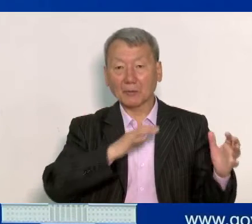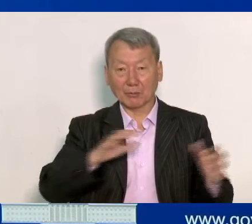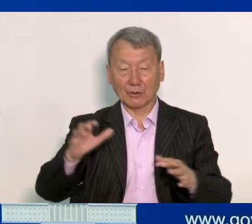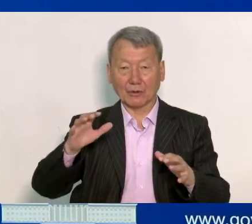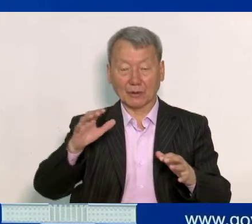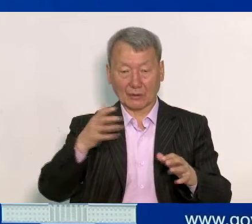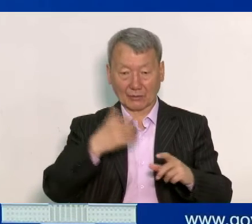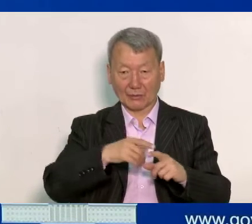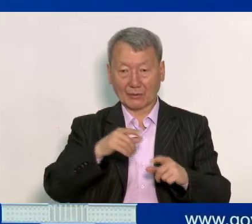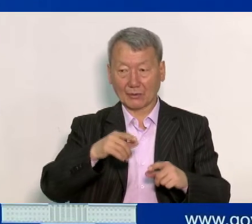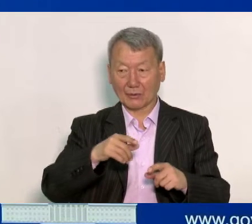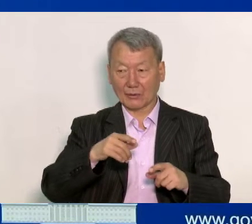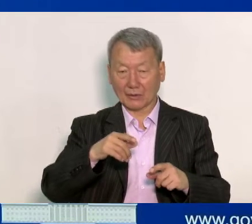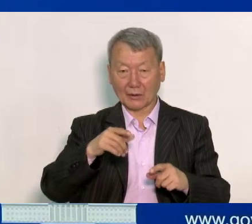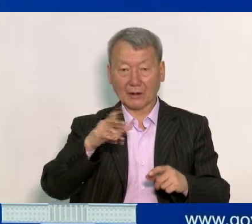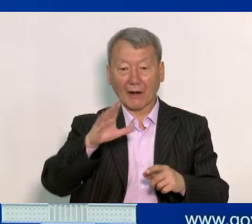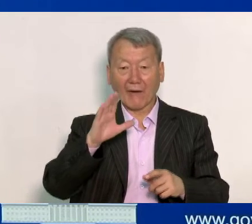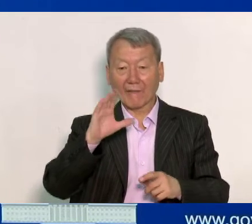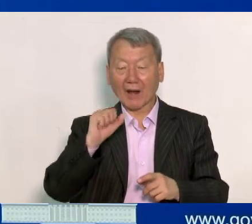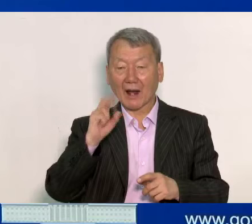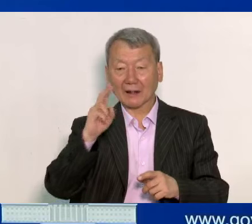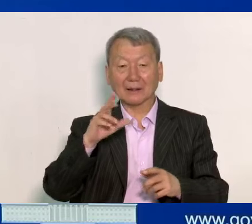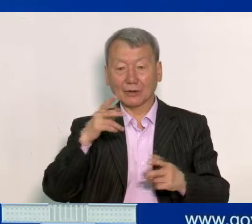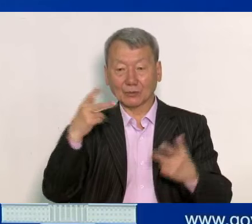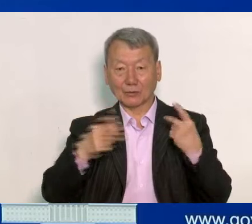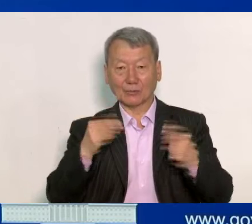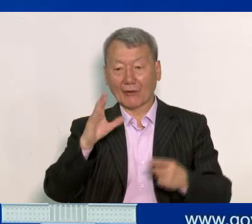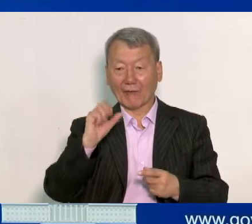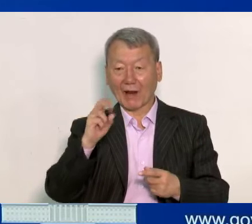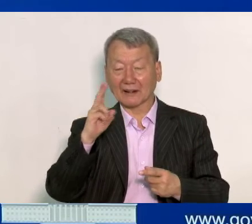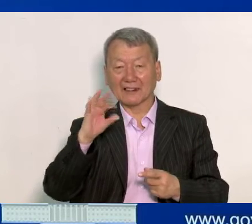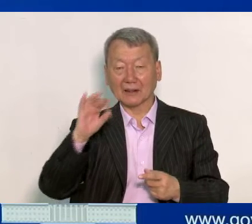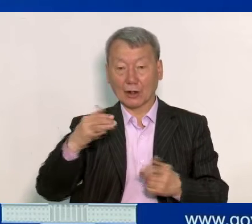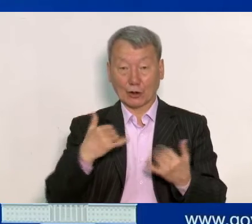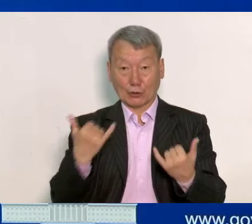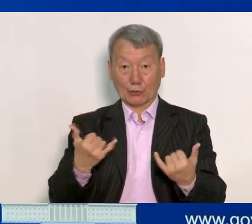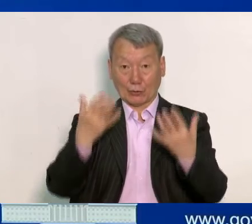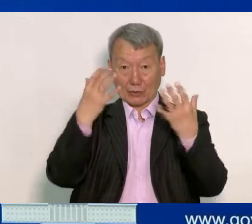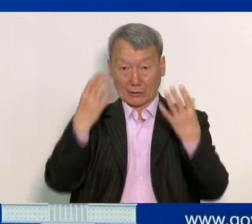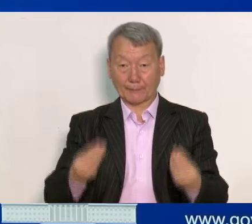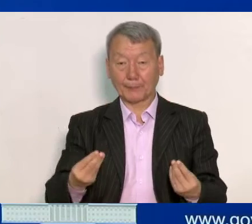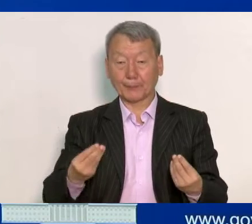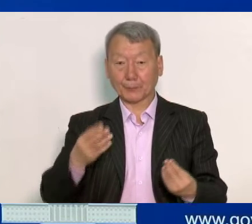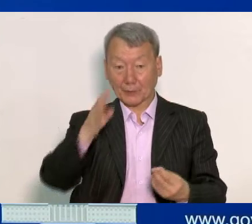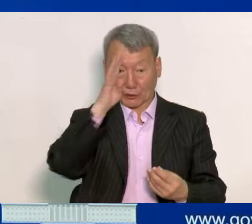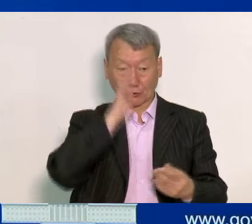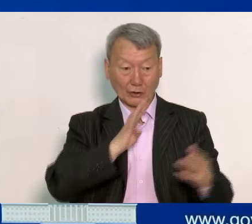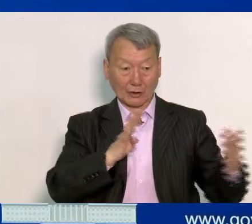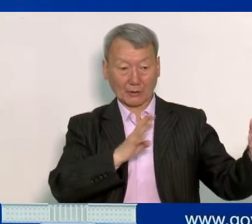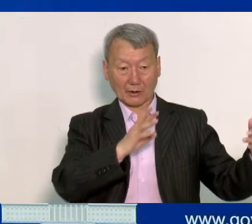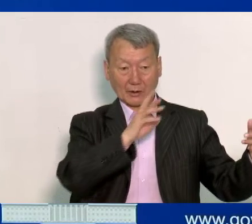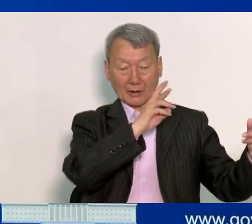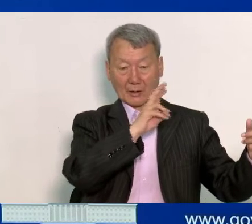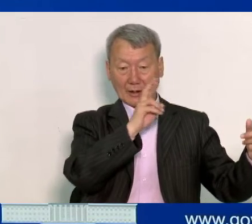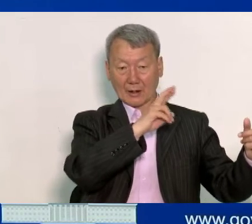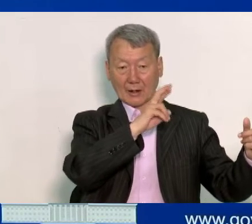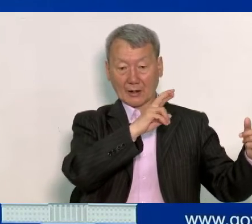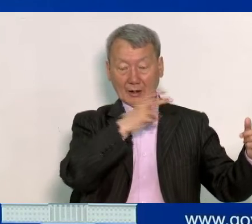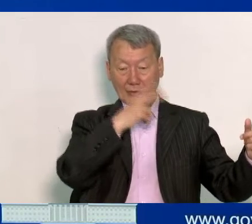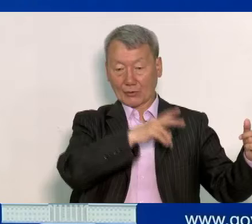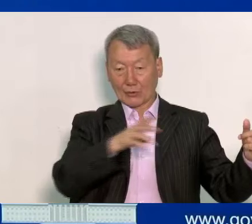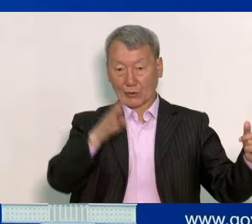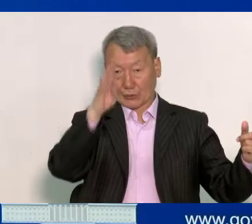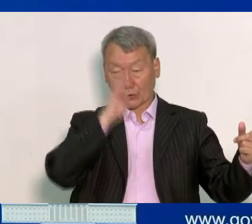обеспеченность по этим вакцинам. На сегодняшний день, вот за 4 месяца 2020 года